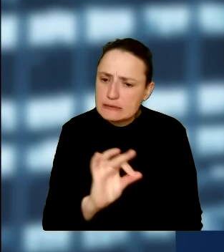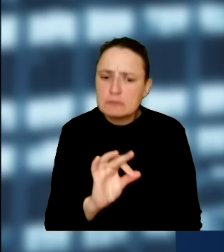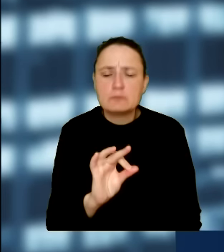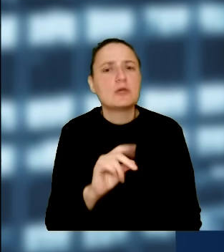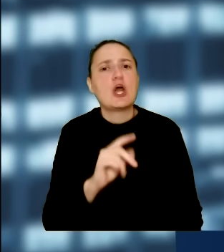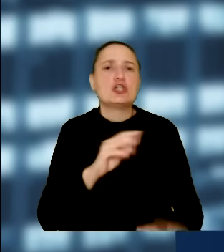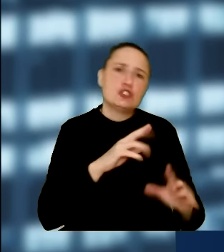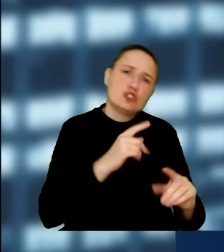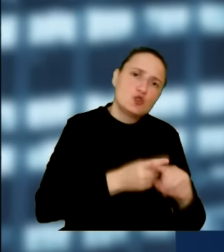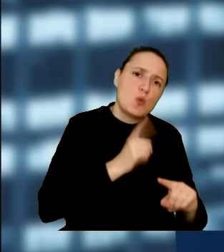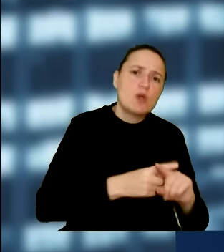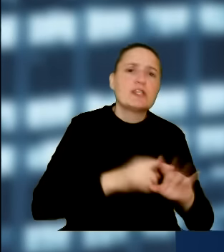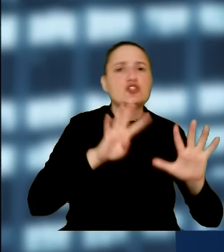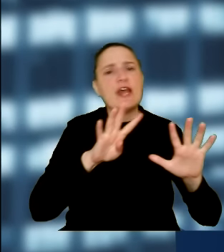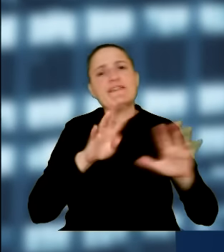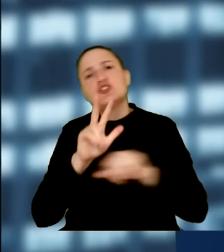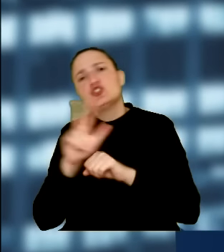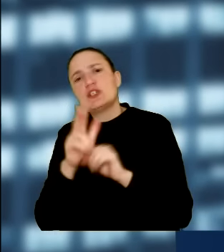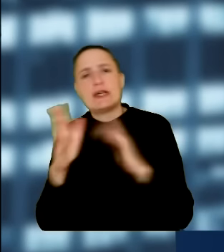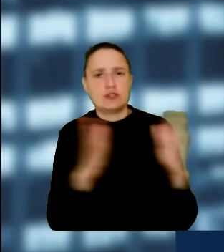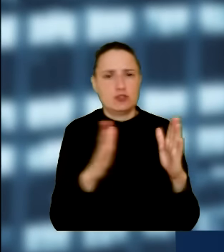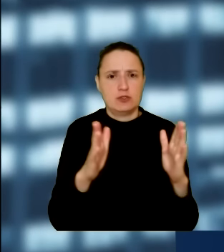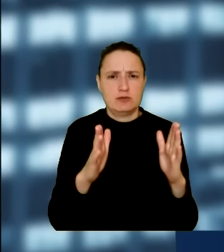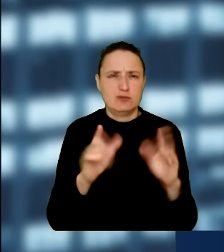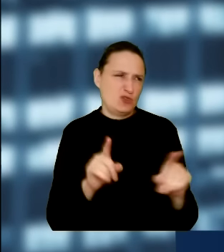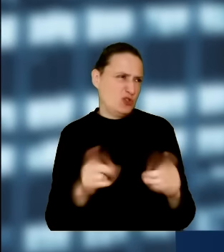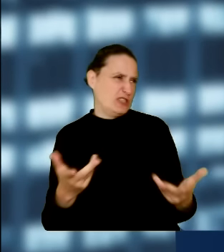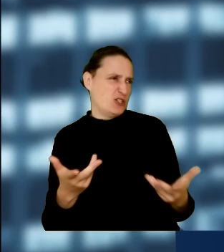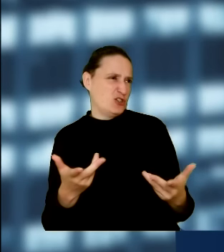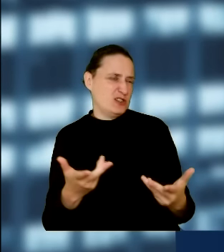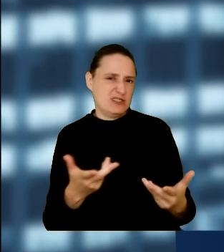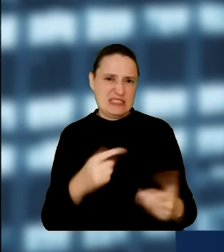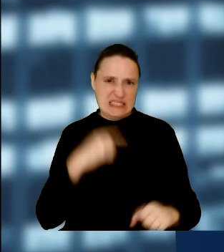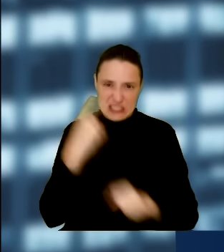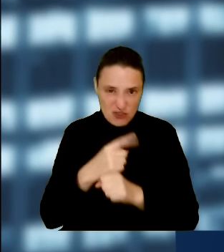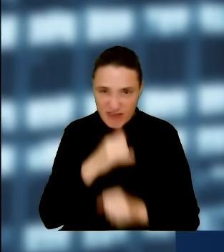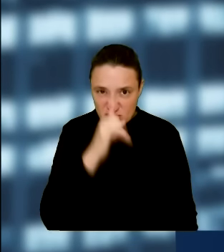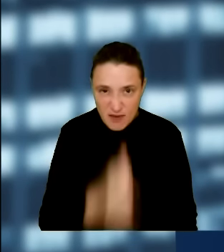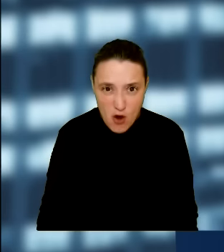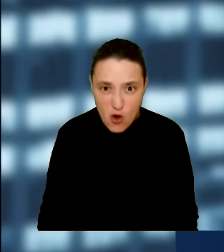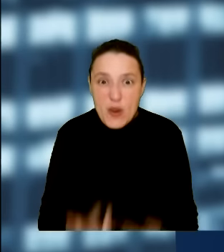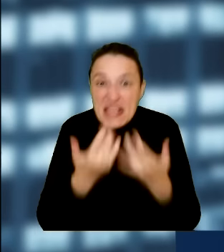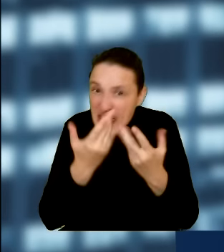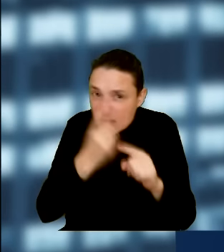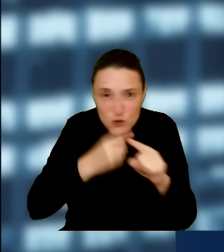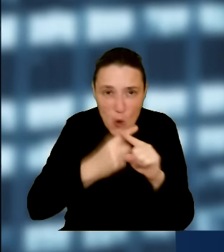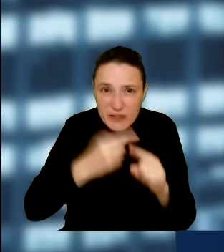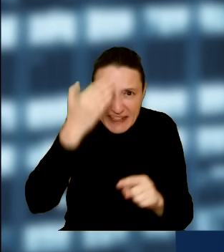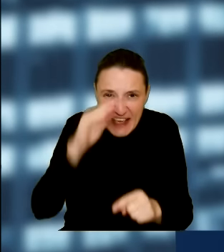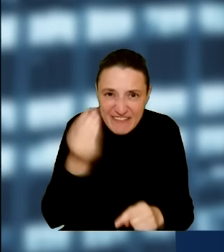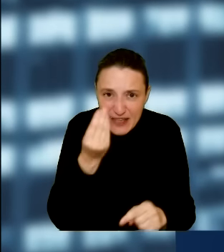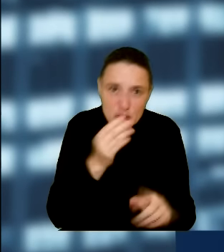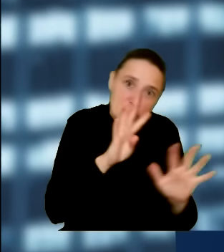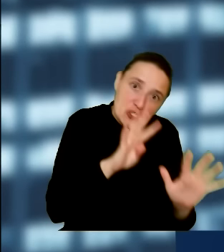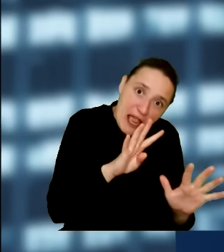do 13 członków. To jest ciekawe. Czy oni się nie mogą zdecydować, że ilu ona będzie liczyć, dlatego